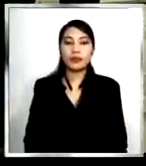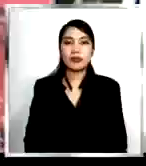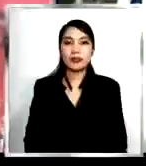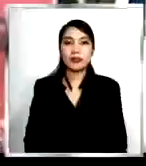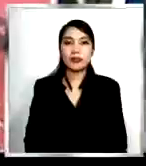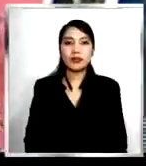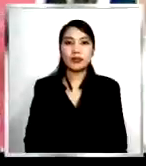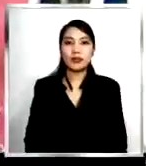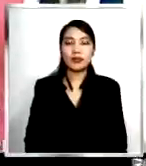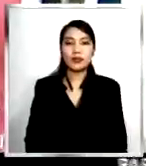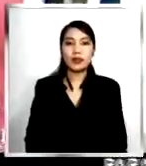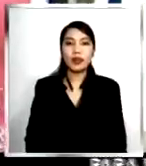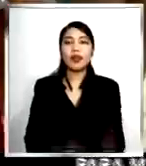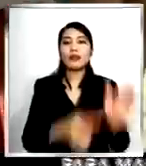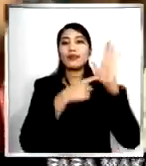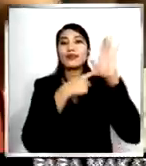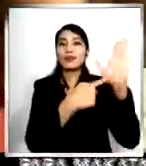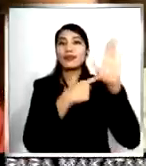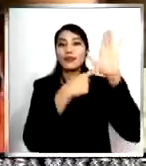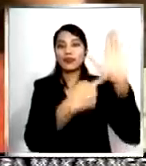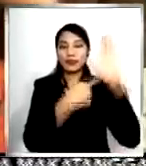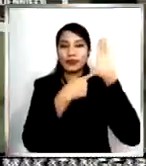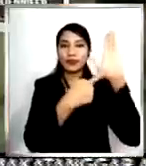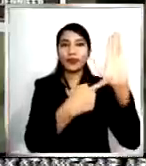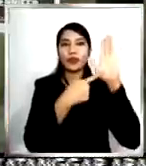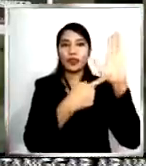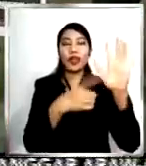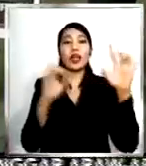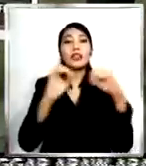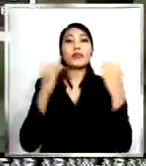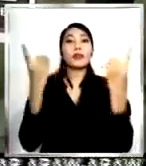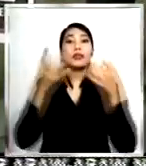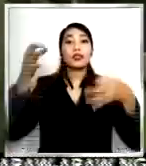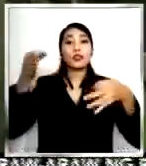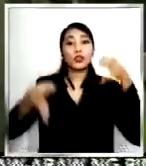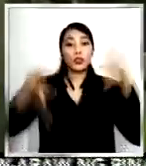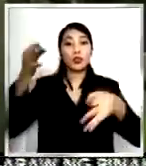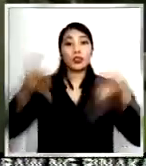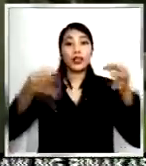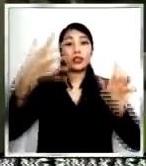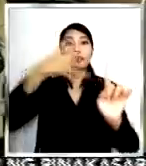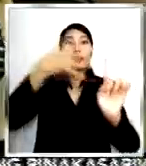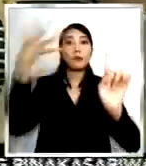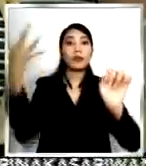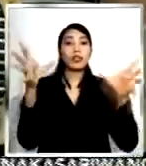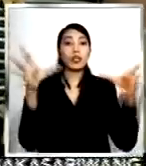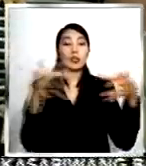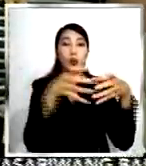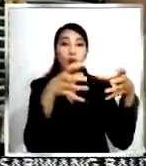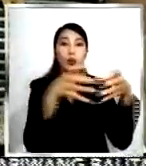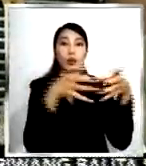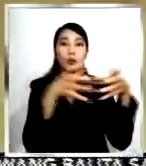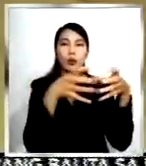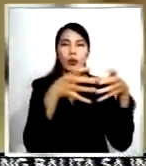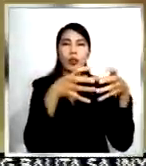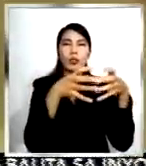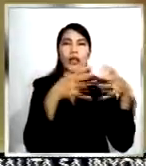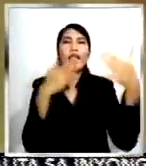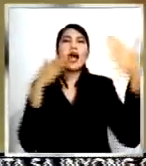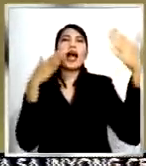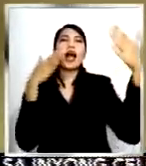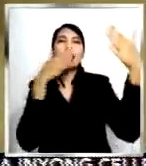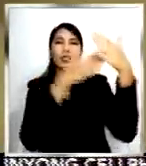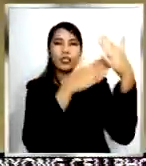Sa labas ng Department of Justice, nagprotesta ang ilang LGBT groups para tutulan ang napipintong pagpapalaya kay Joseph